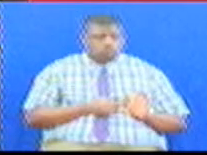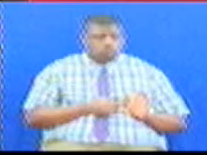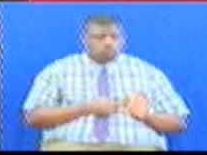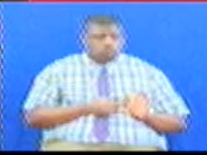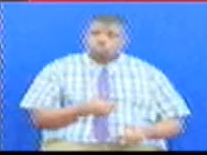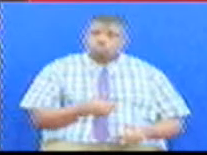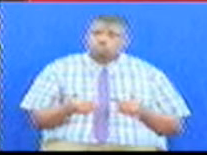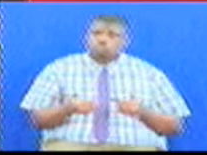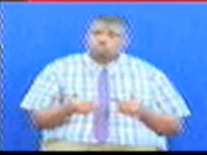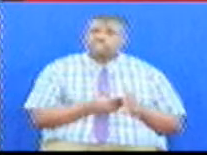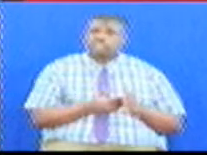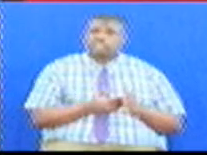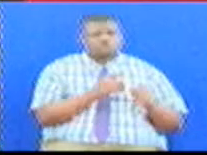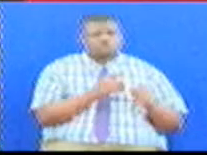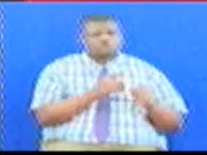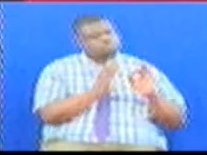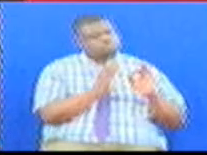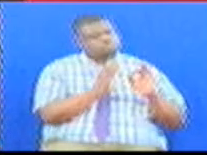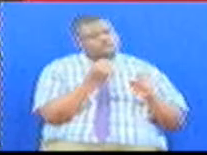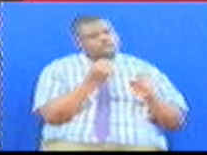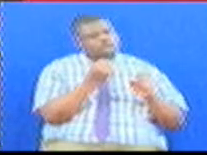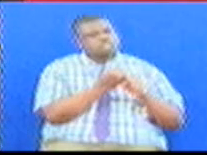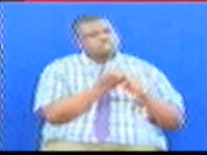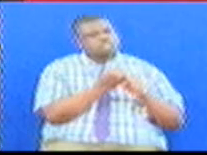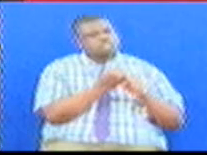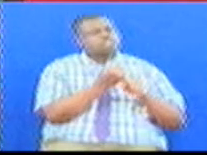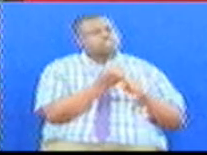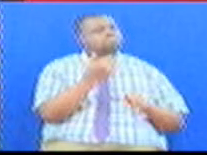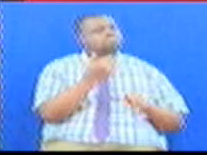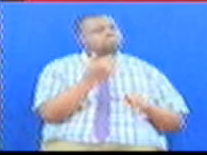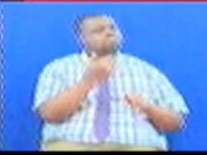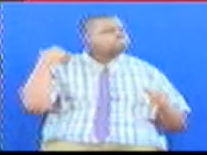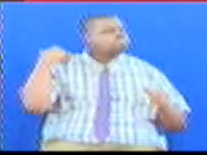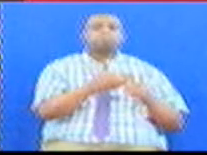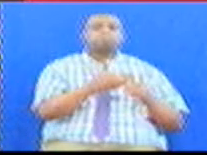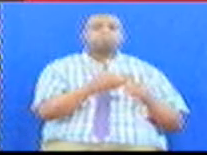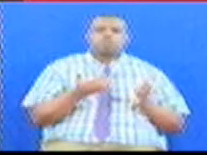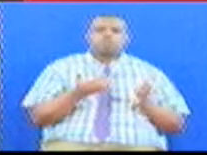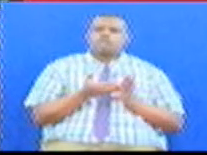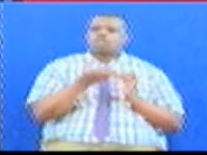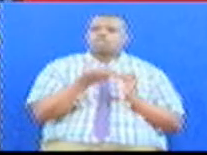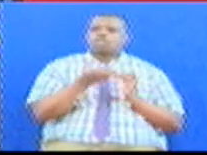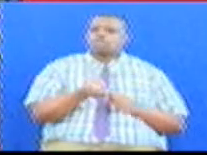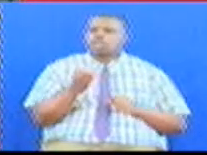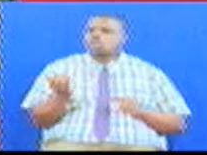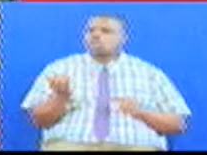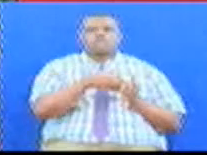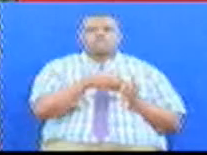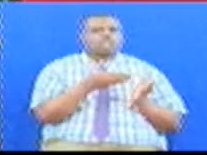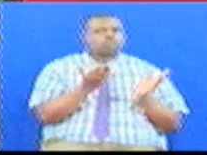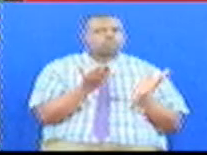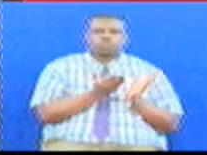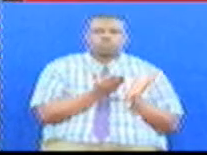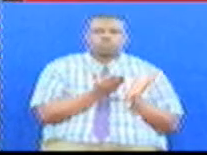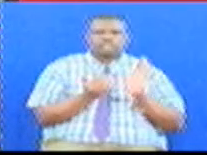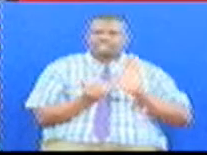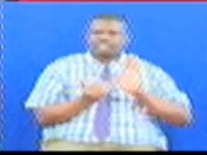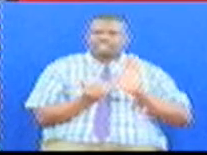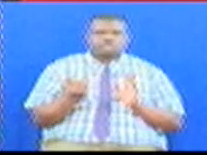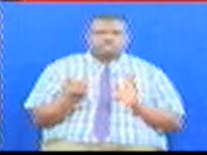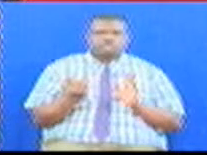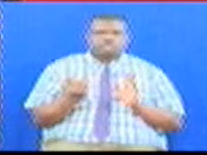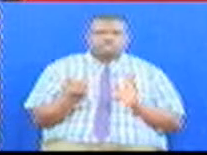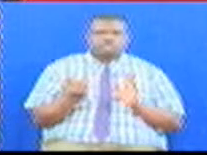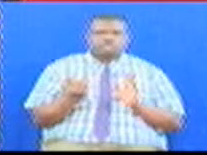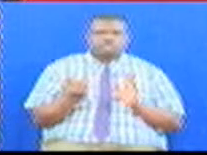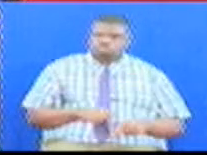wabobezi wamefanya kazi kwa uadilifu na kwa makini siku nyingi, lakini kwa bahati mbaya hakuweza kwenda kwenye School of Law, shule ya sheria.